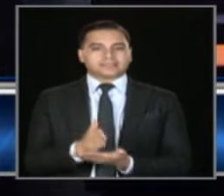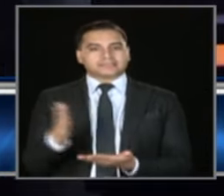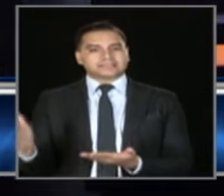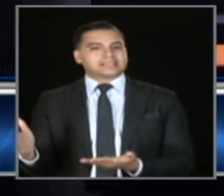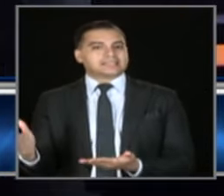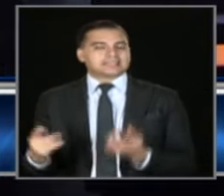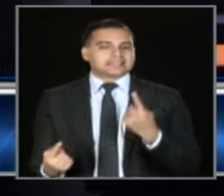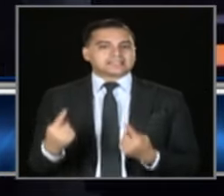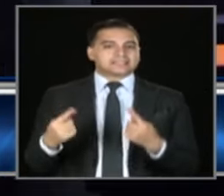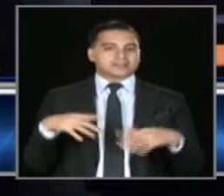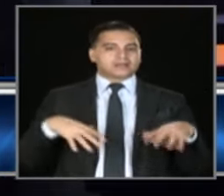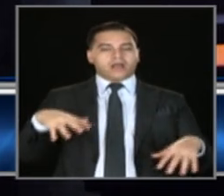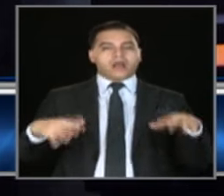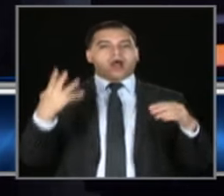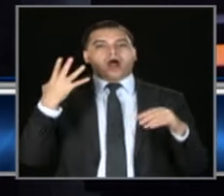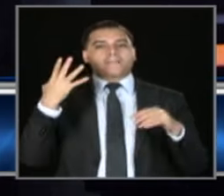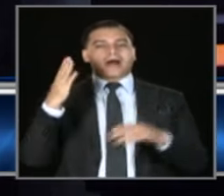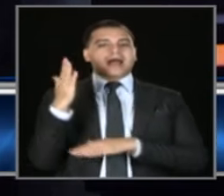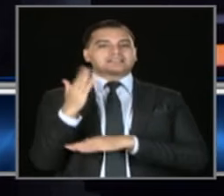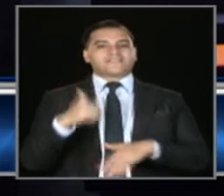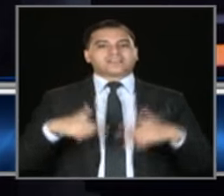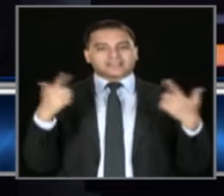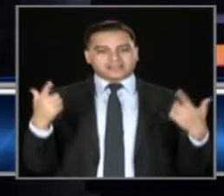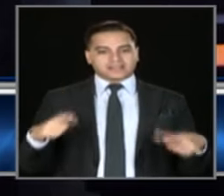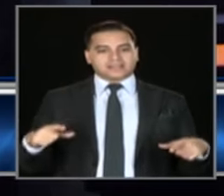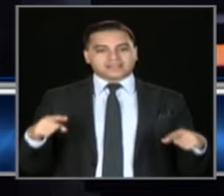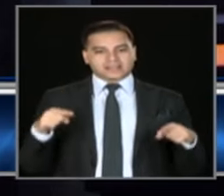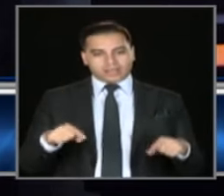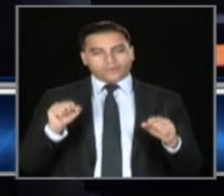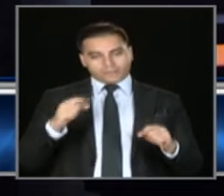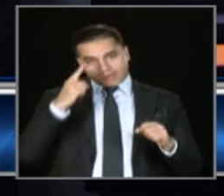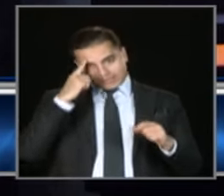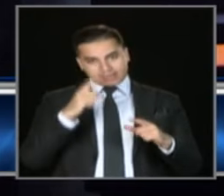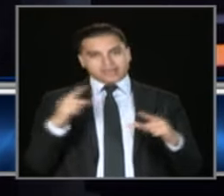جزيرتين من 4 جزر أساسية في اليابان.